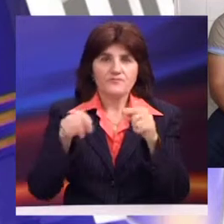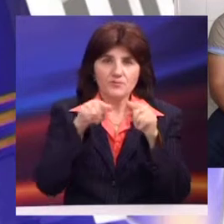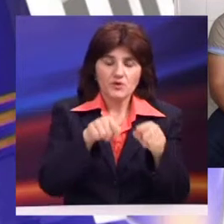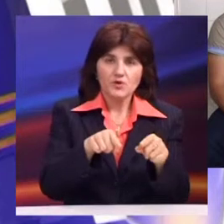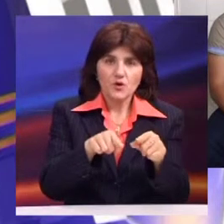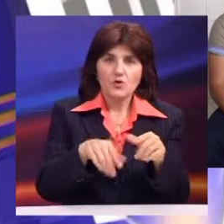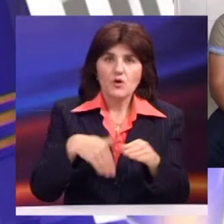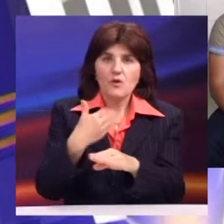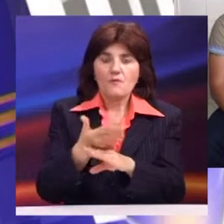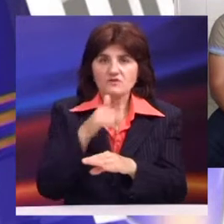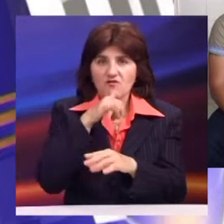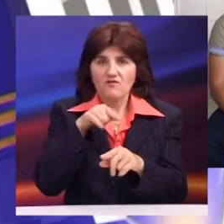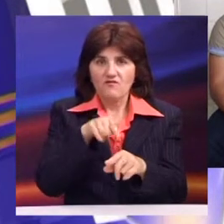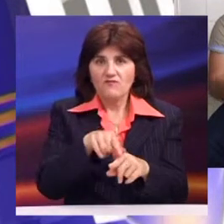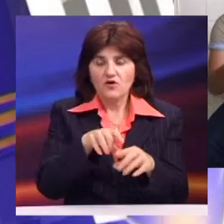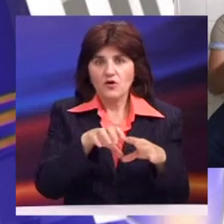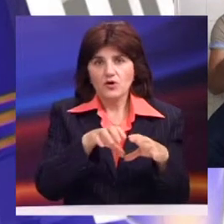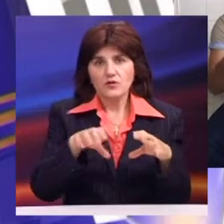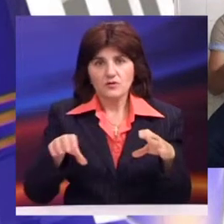voda